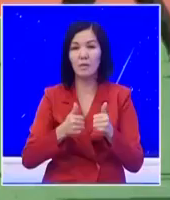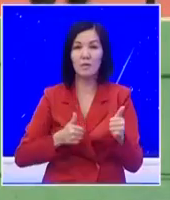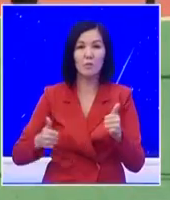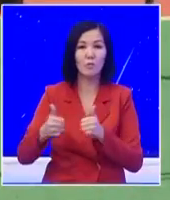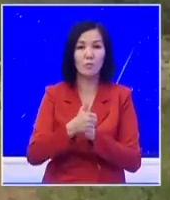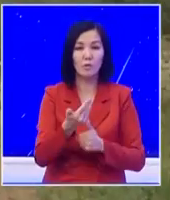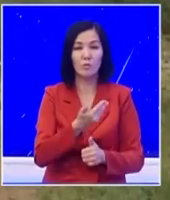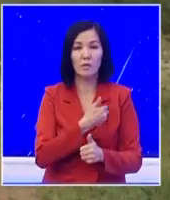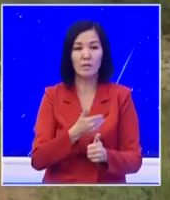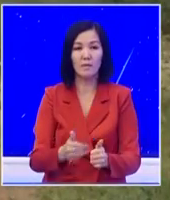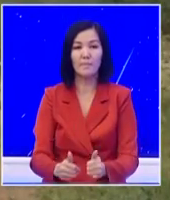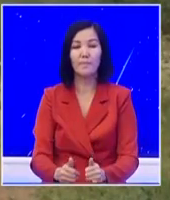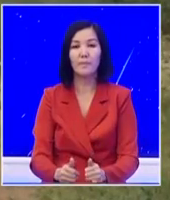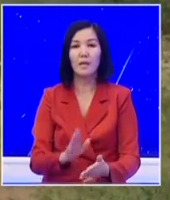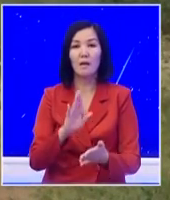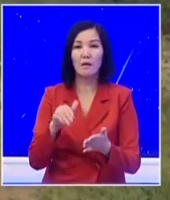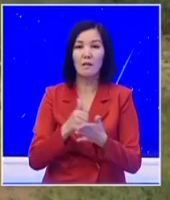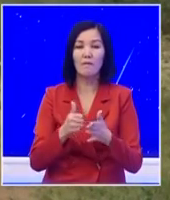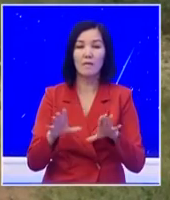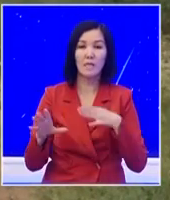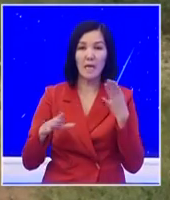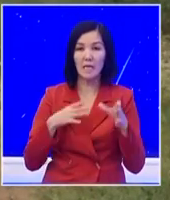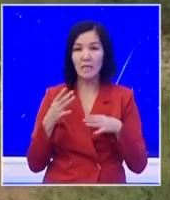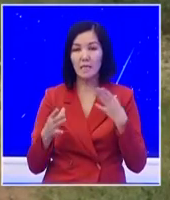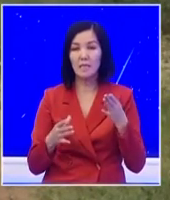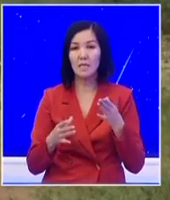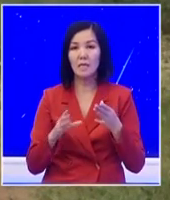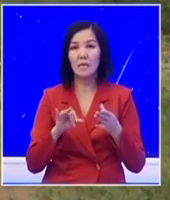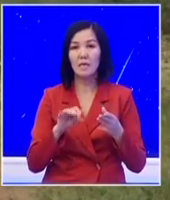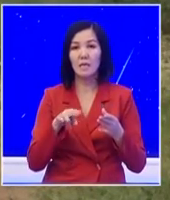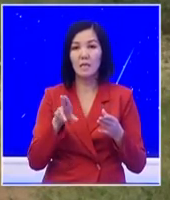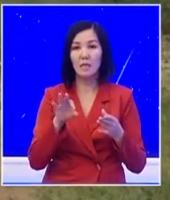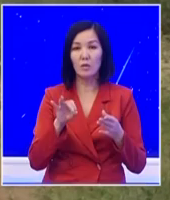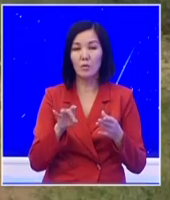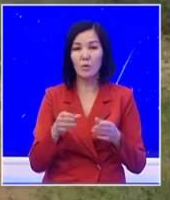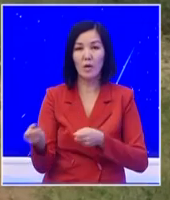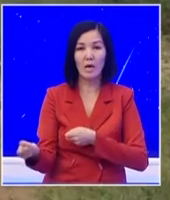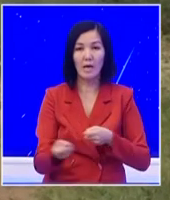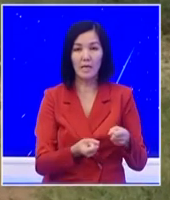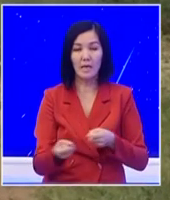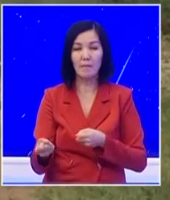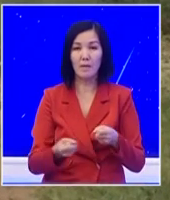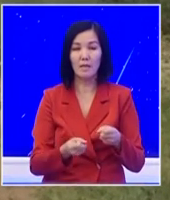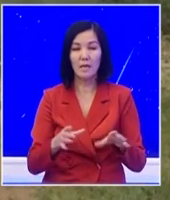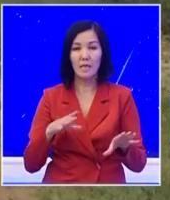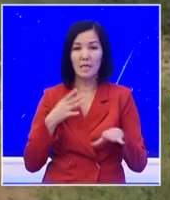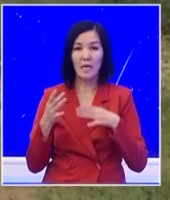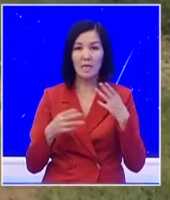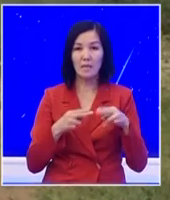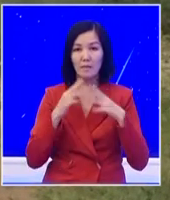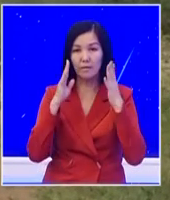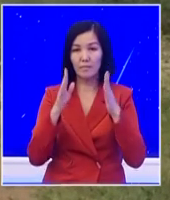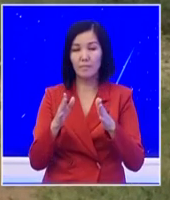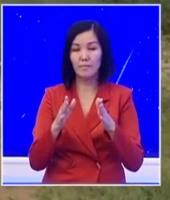мақсат қалған. Негізгі дайындық көбісіне индор хоккейге назар